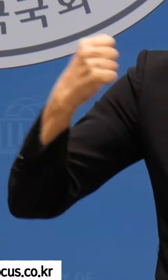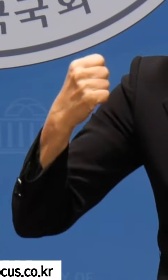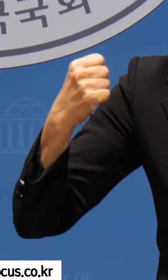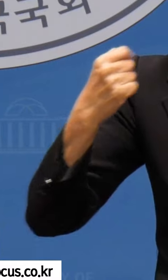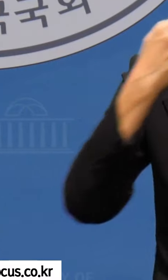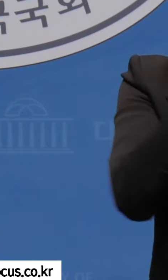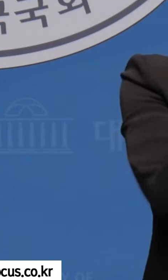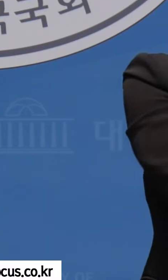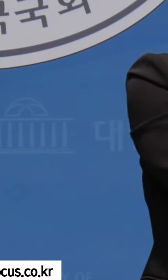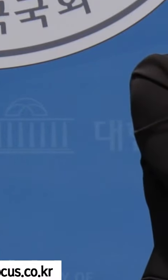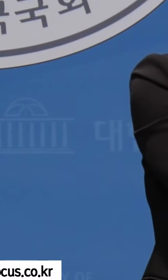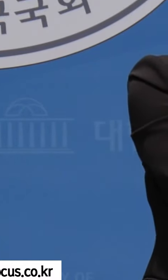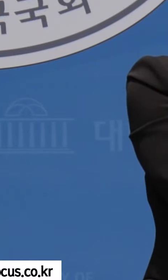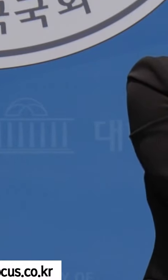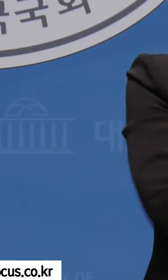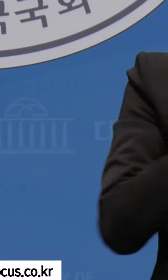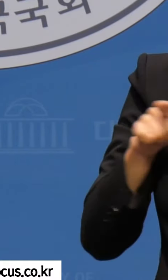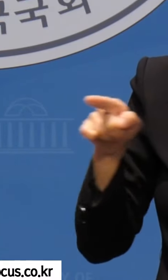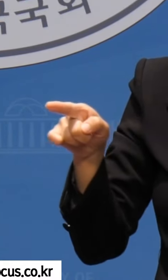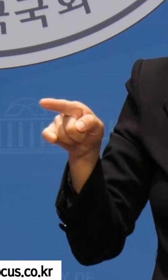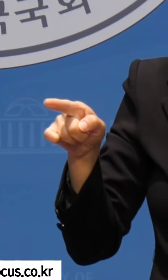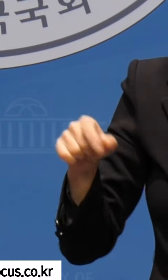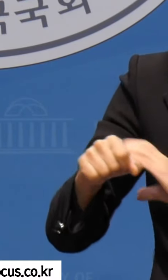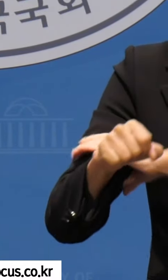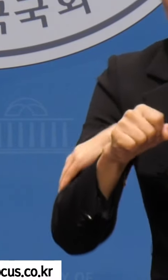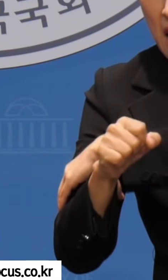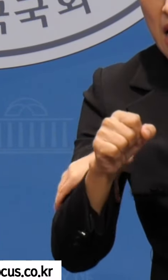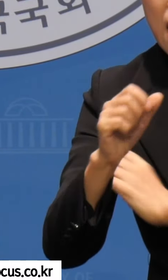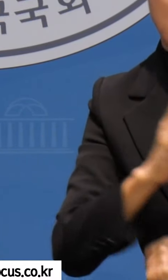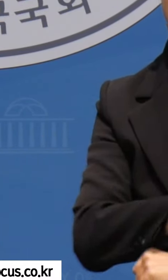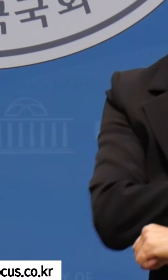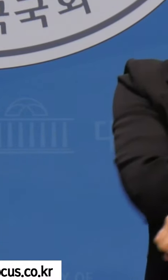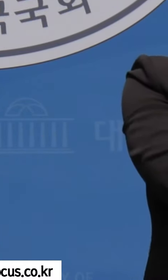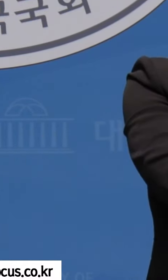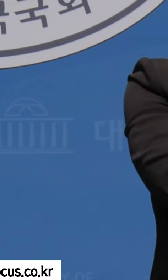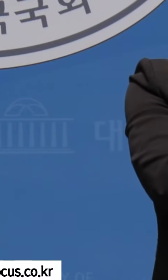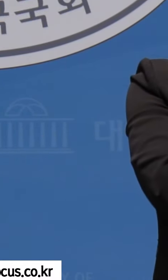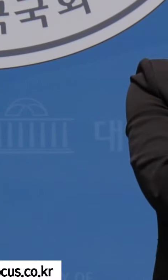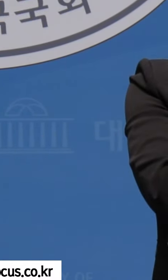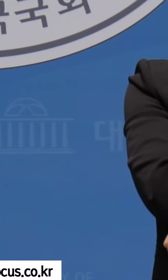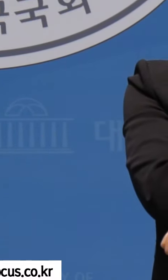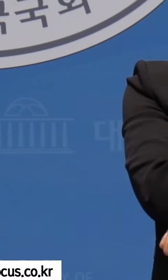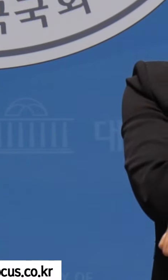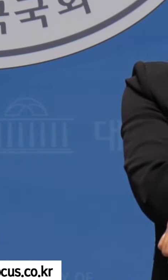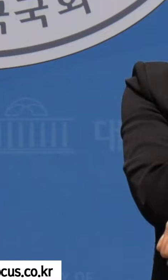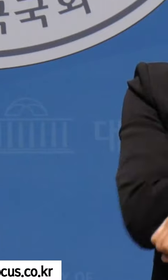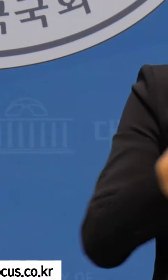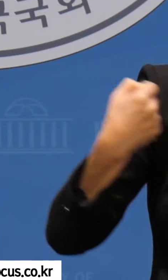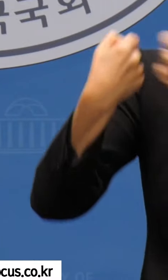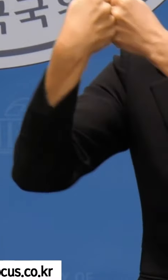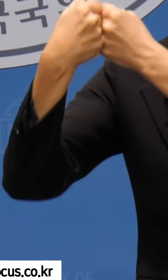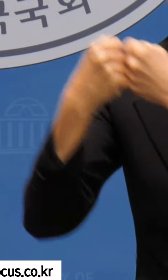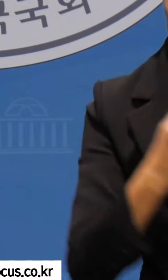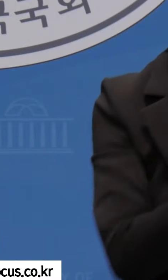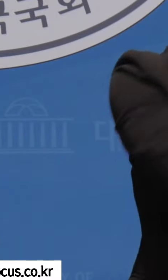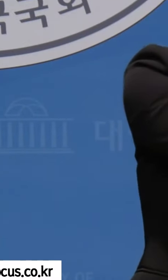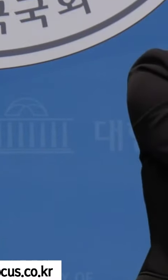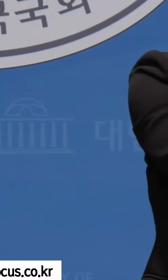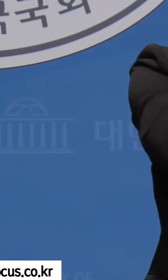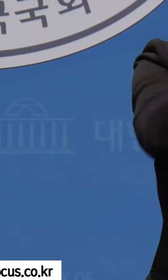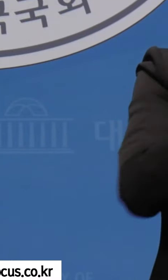미당 거대 양당의 기득권 정치 력 세력과 맞서 싸우다 모인 사람들의